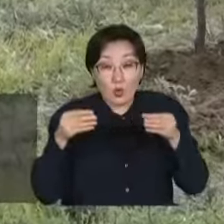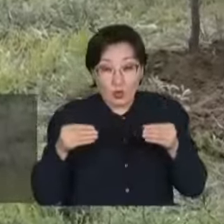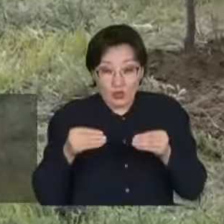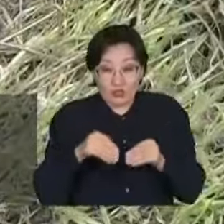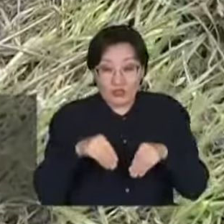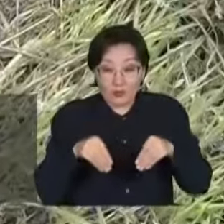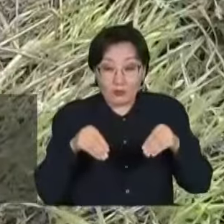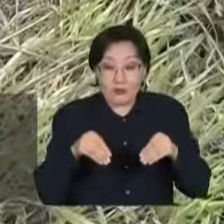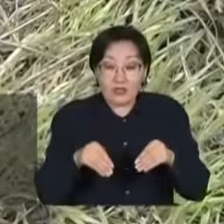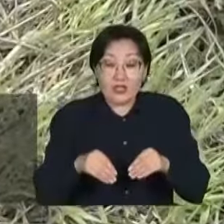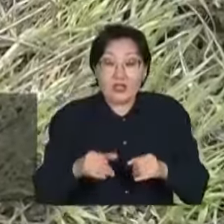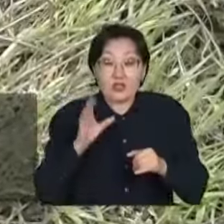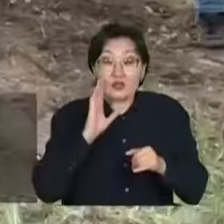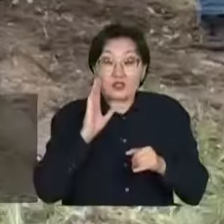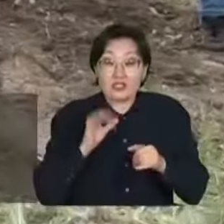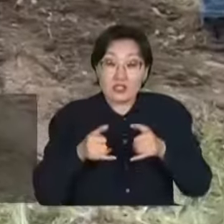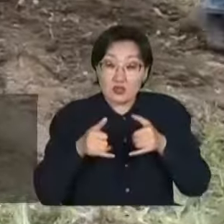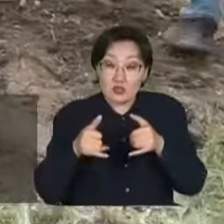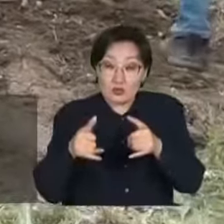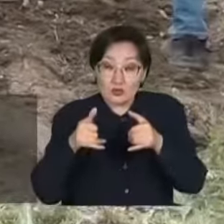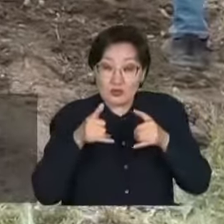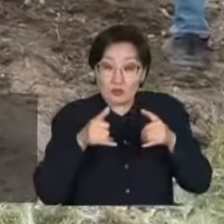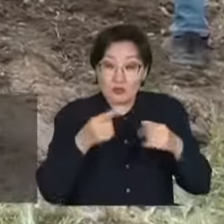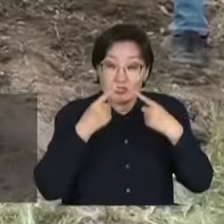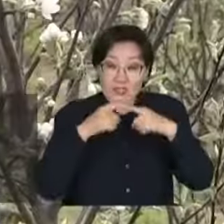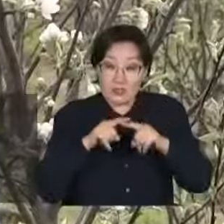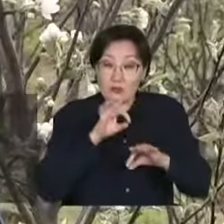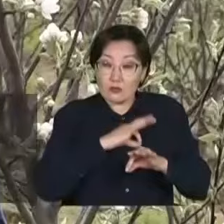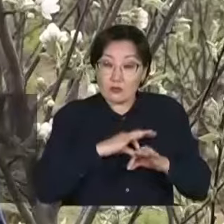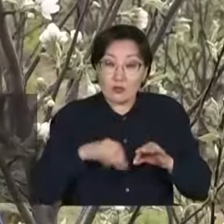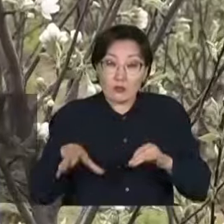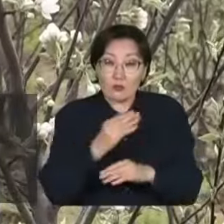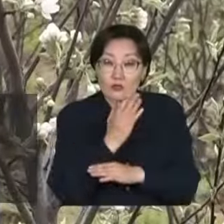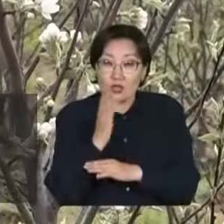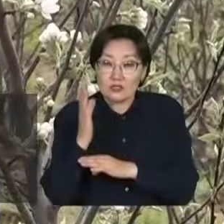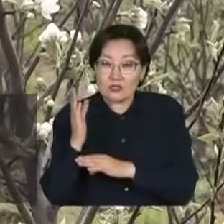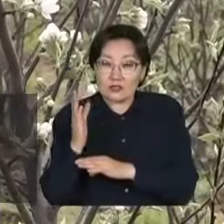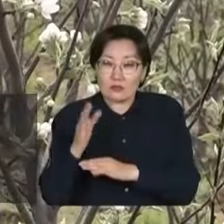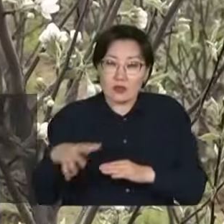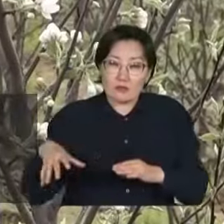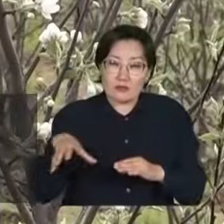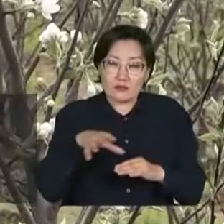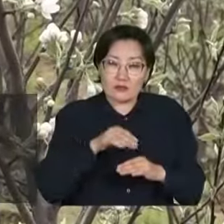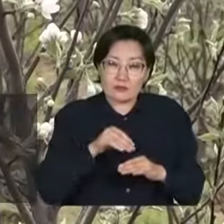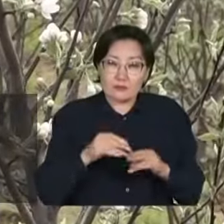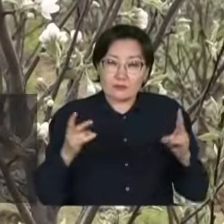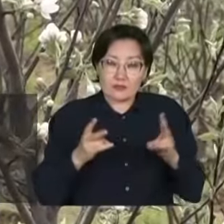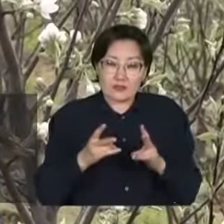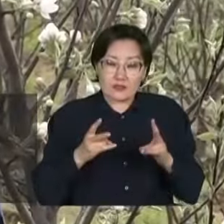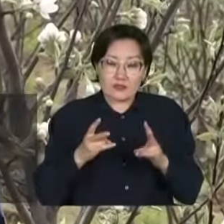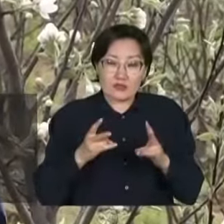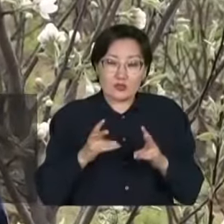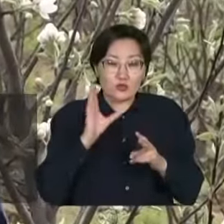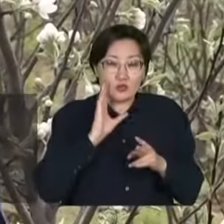Жасыл желек үшін себелеп суару технологиясы қолданылмақ. Бұл ағаштардың бәрі бәріне қажетті